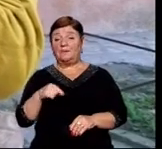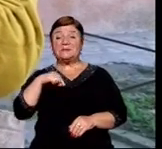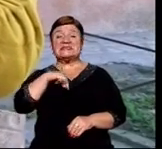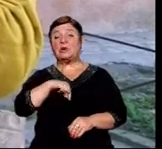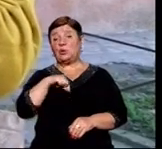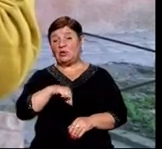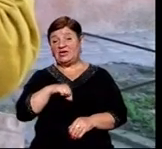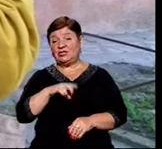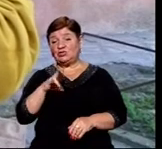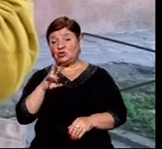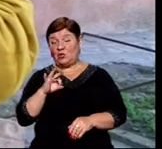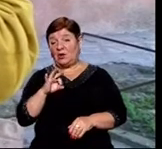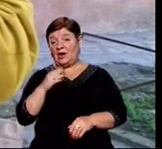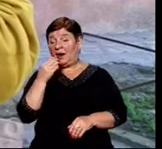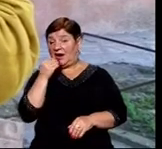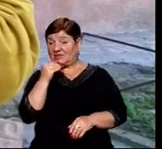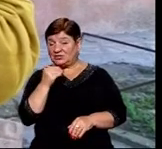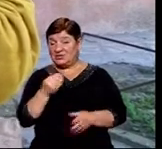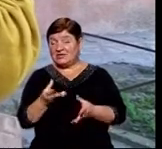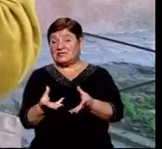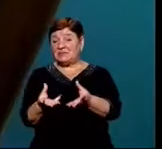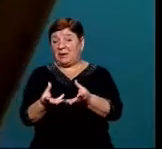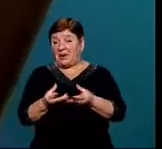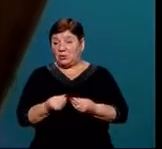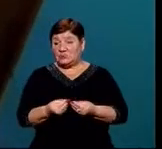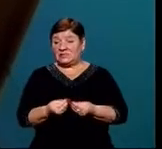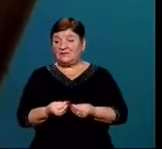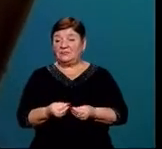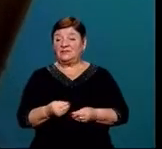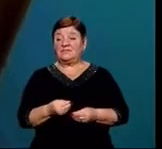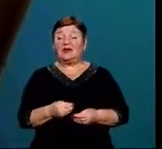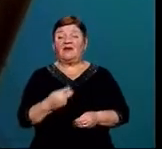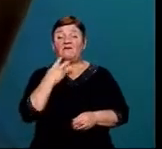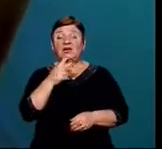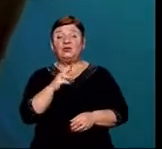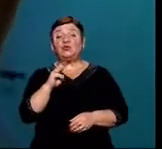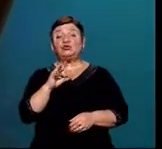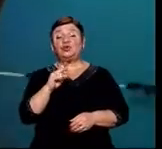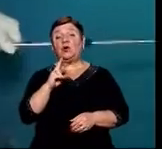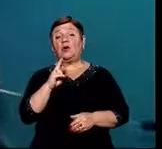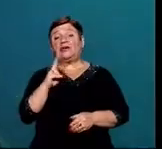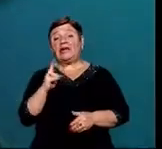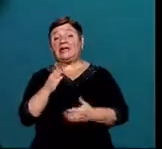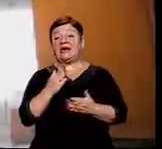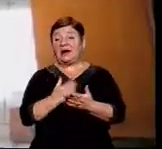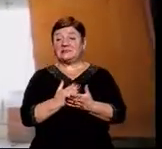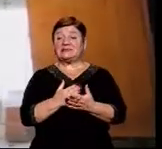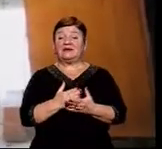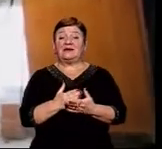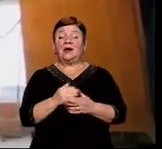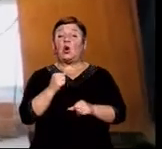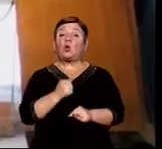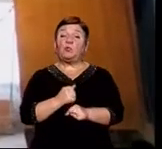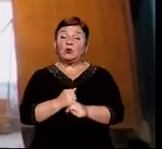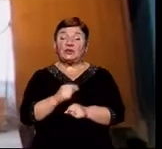психологічно краще сприймається населенням. Видно, що є якась турбота, є якась